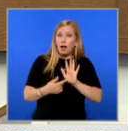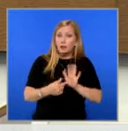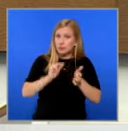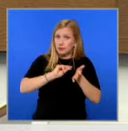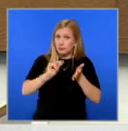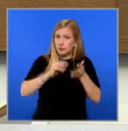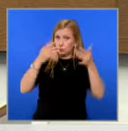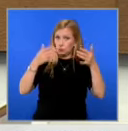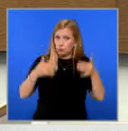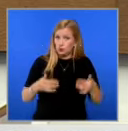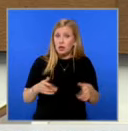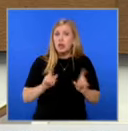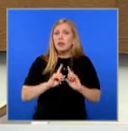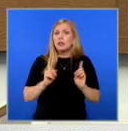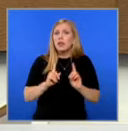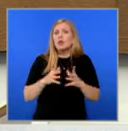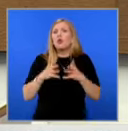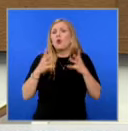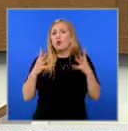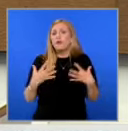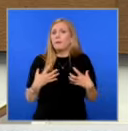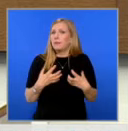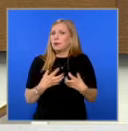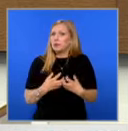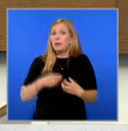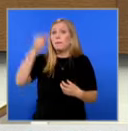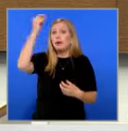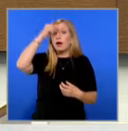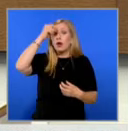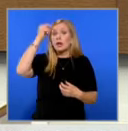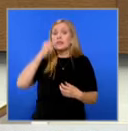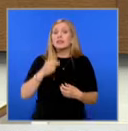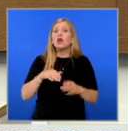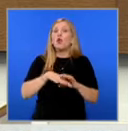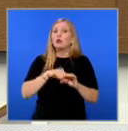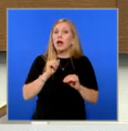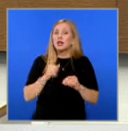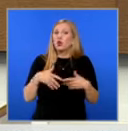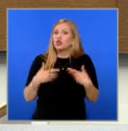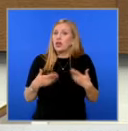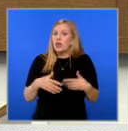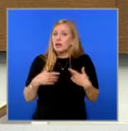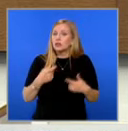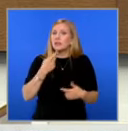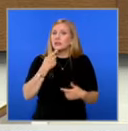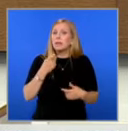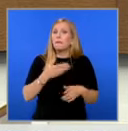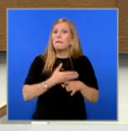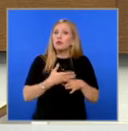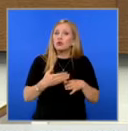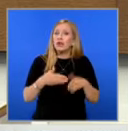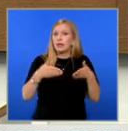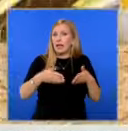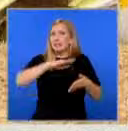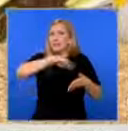че не е толкова притеснително българия да се откаже от желанието за продължаване на